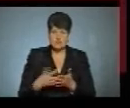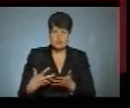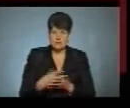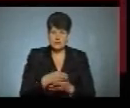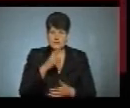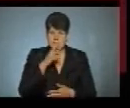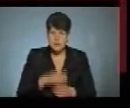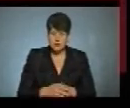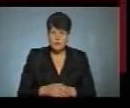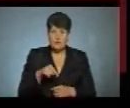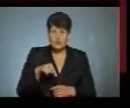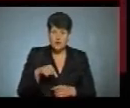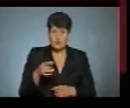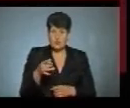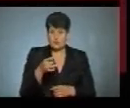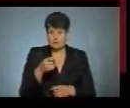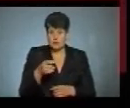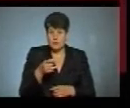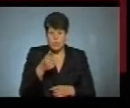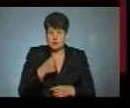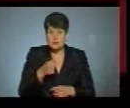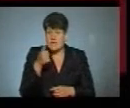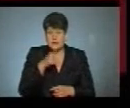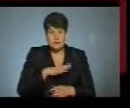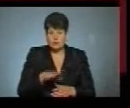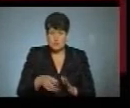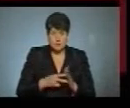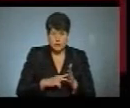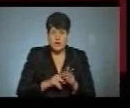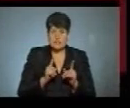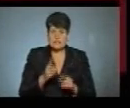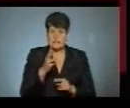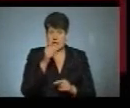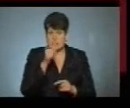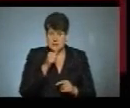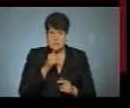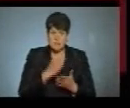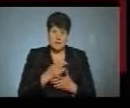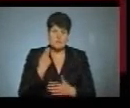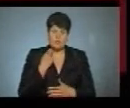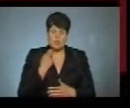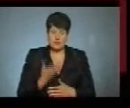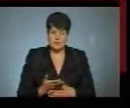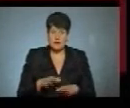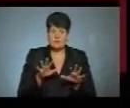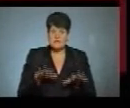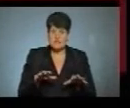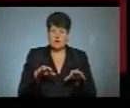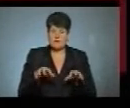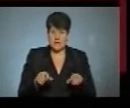заробітна плата. Цього разу це на цілий рік не було розплановано, було заплановано на 3 місяці. Маємо таку заборгованість. Місцевої влади